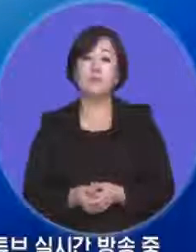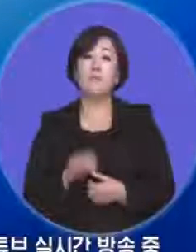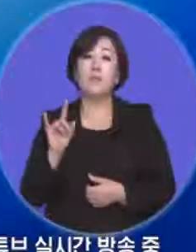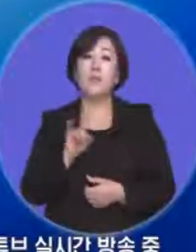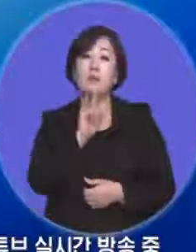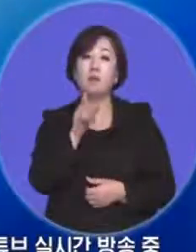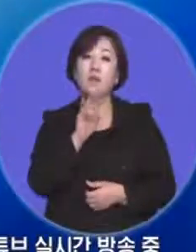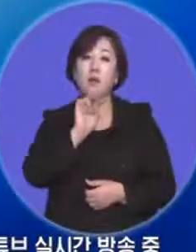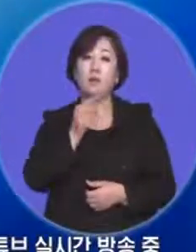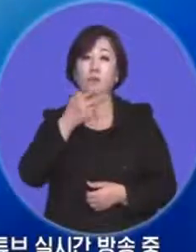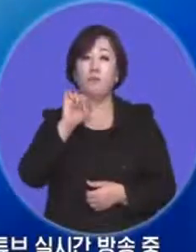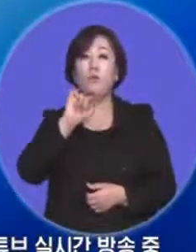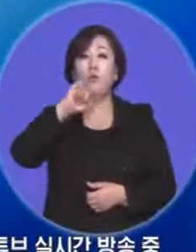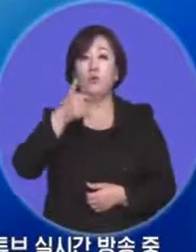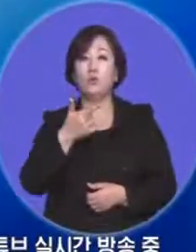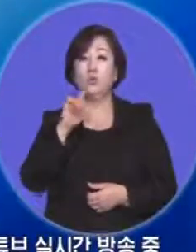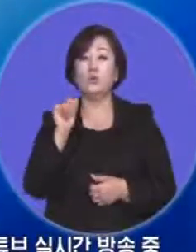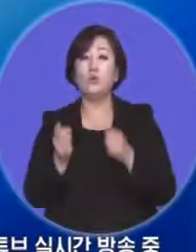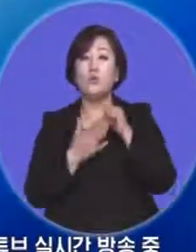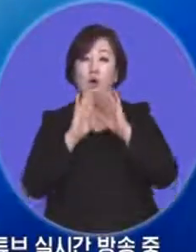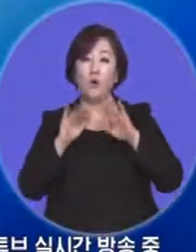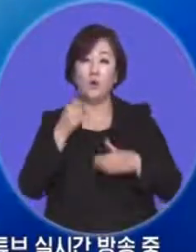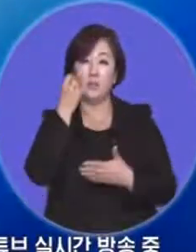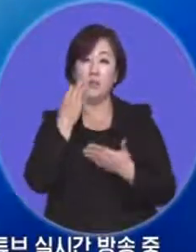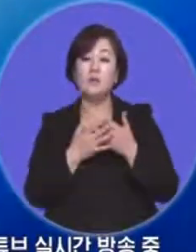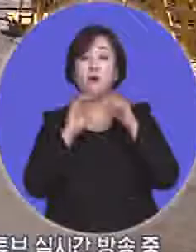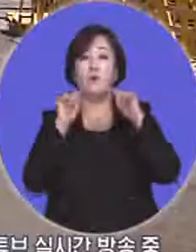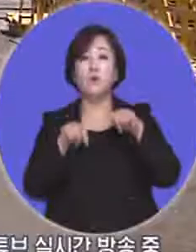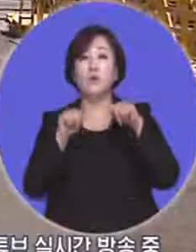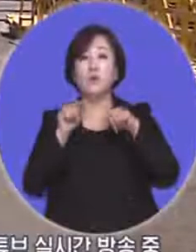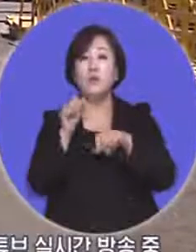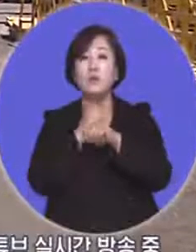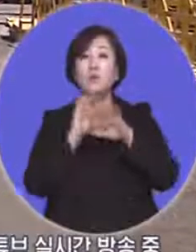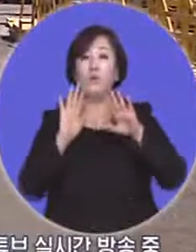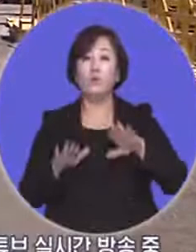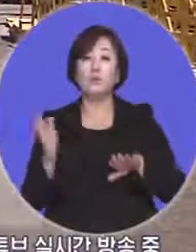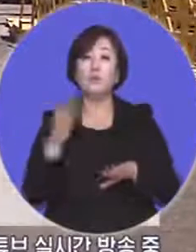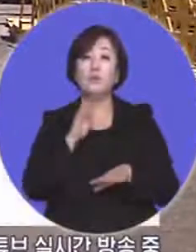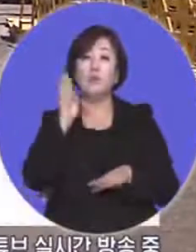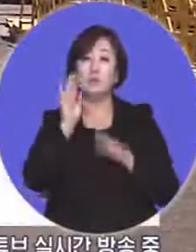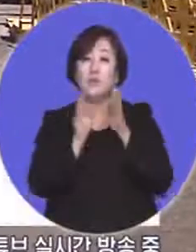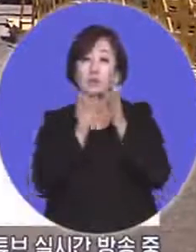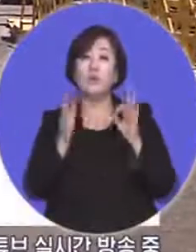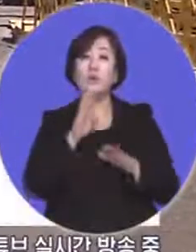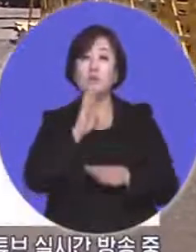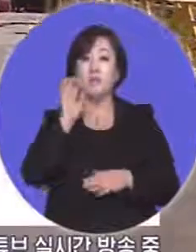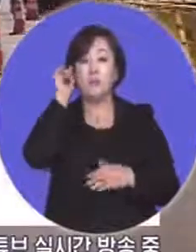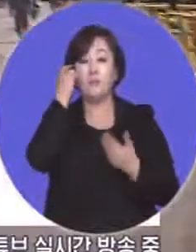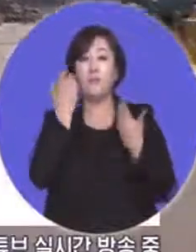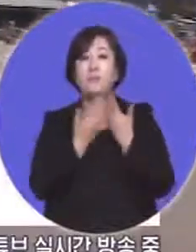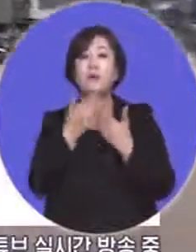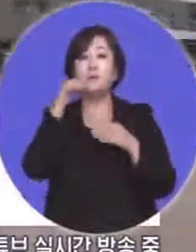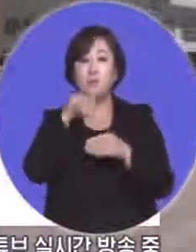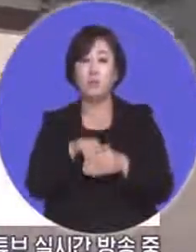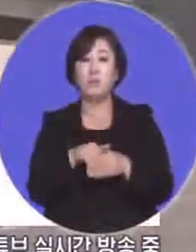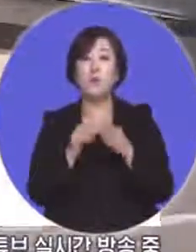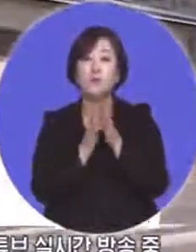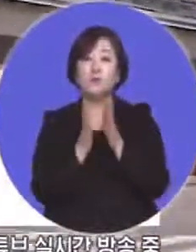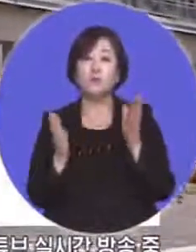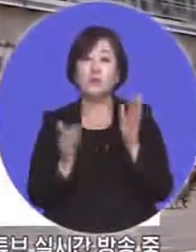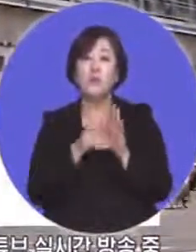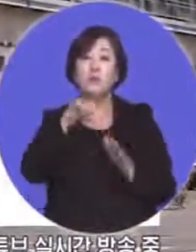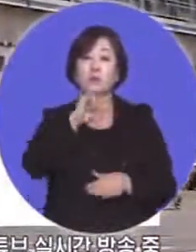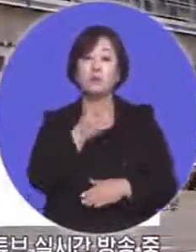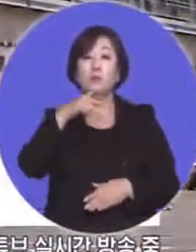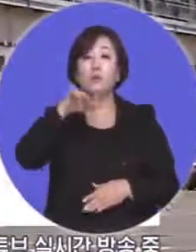현대미포조선 노조가 올해 임단협 두섭 난 왕으로 오늘부터 사흘간 파업 찬반 투표를 실시합니다 노조는